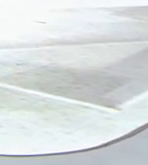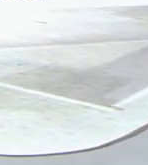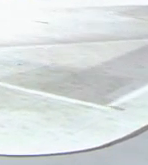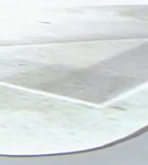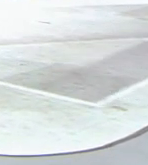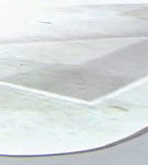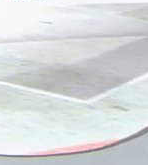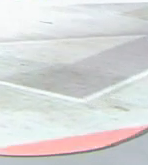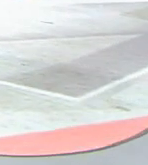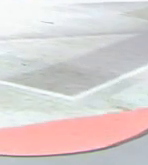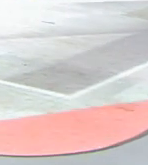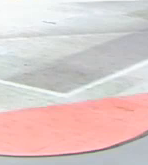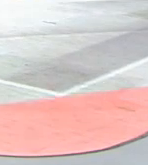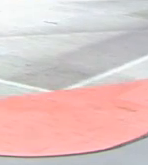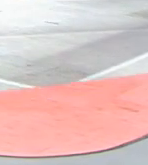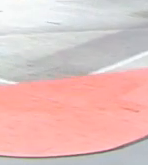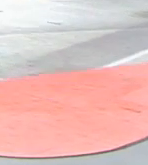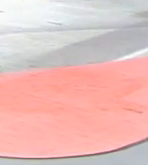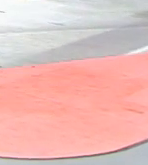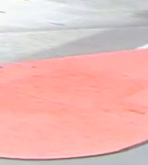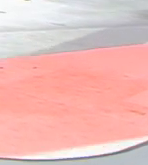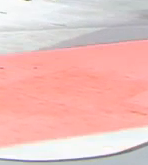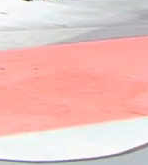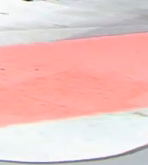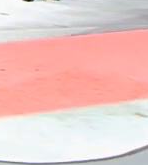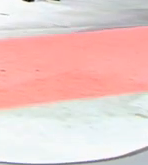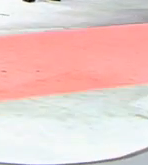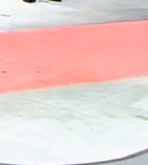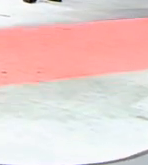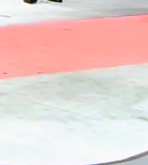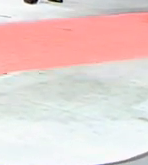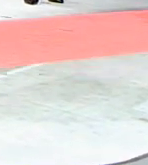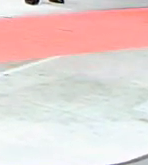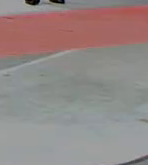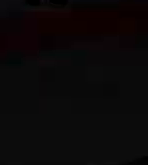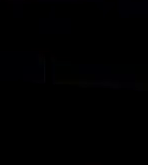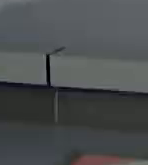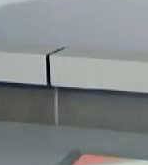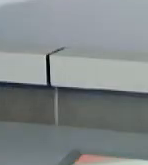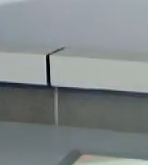kaanak, nalampasan niya ang pagsubok at ngayon, COVID-free na po.